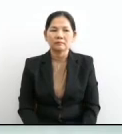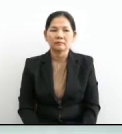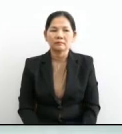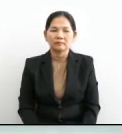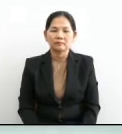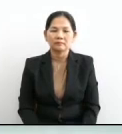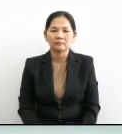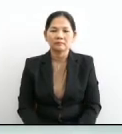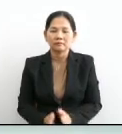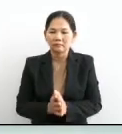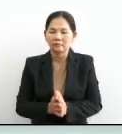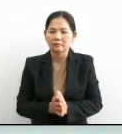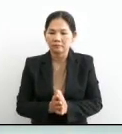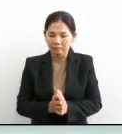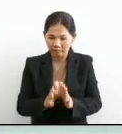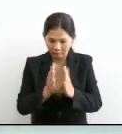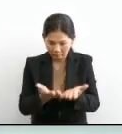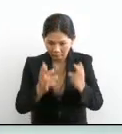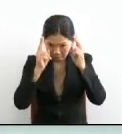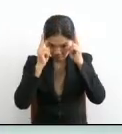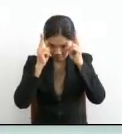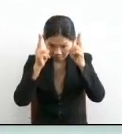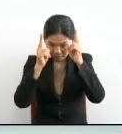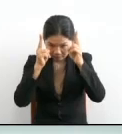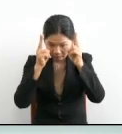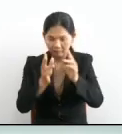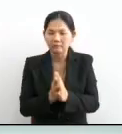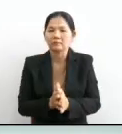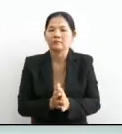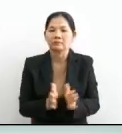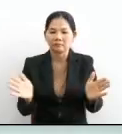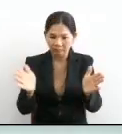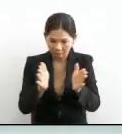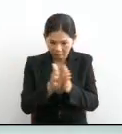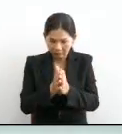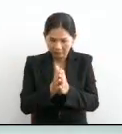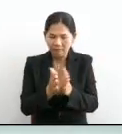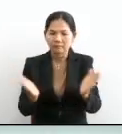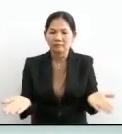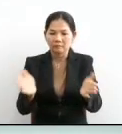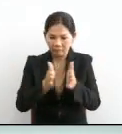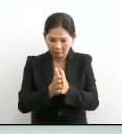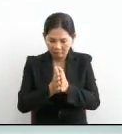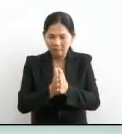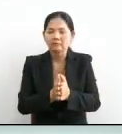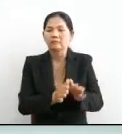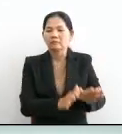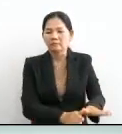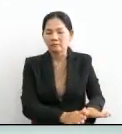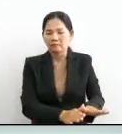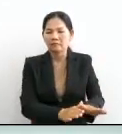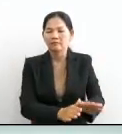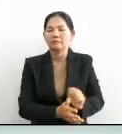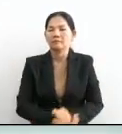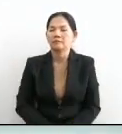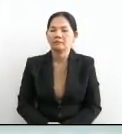chả hai chung phô con đã miền sụp hơi sắc xa cô ní chả cứ con bật là con chả cứ con bật tộc chả